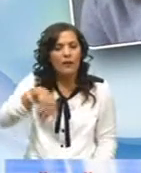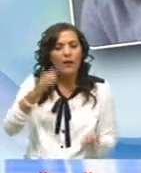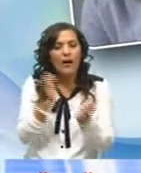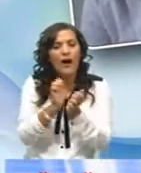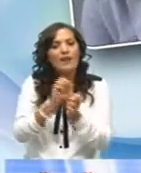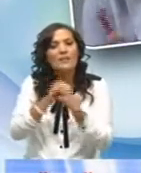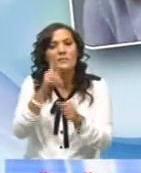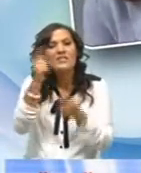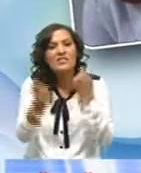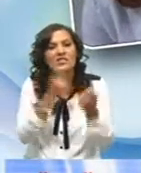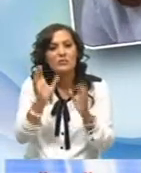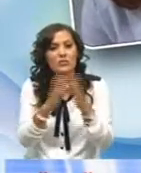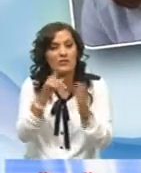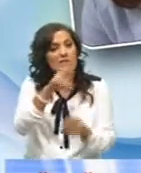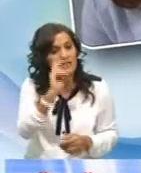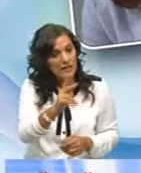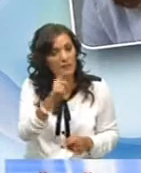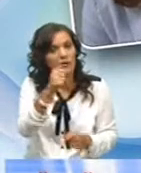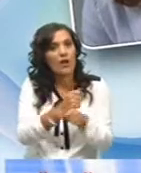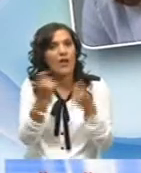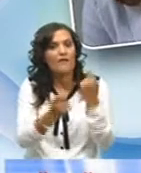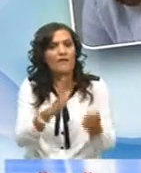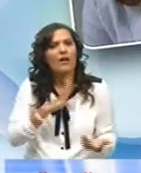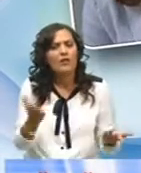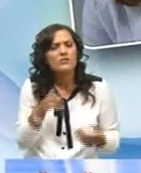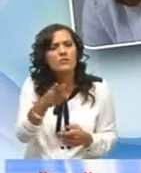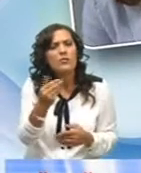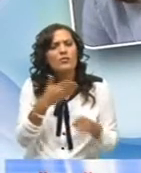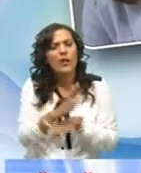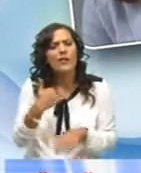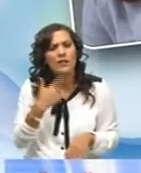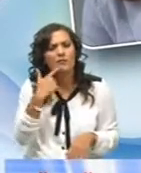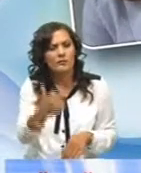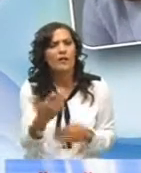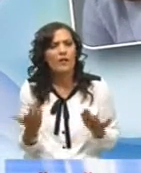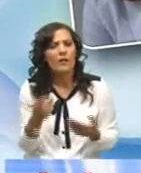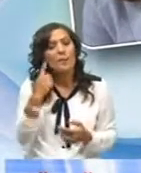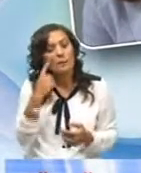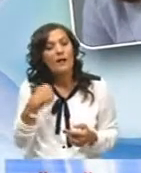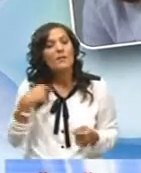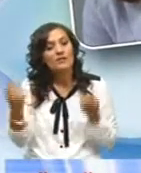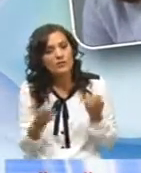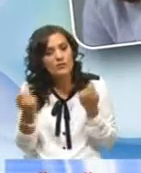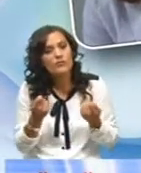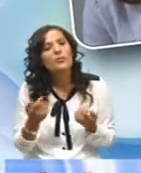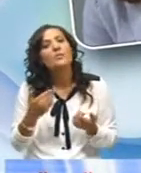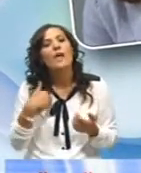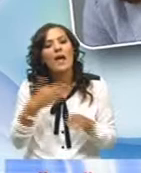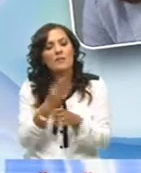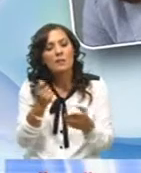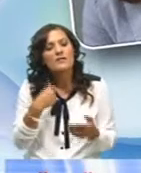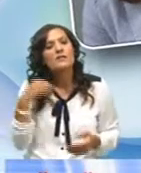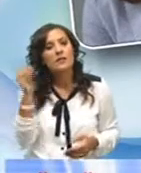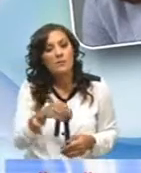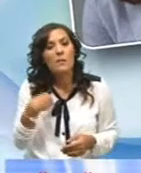bir iş bütünlüğümüz var seninle bir görevin var ama asla Çok doğru Hadi anne diyormuş ya diyor ya Daha doğrusu Bak kızım Ben de çalışıyorum işte